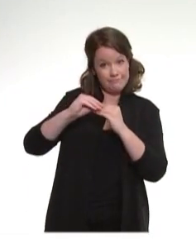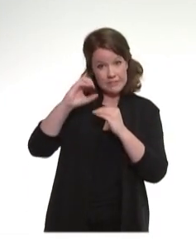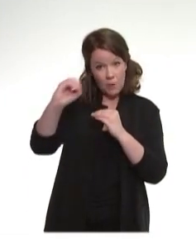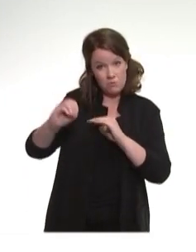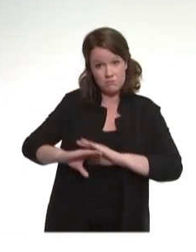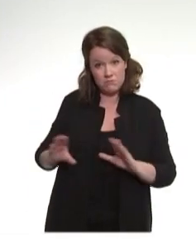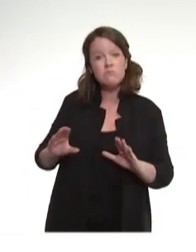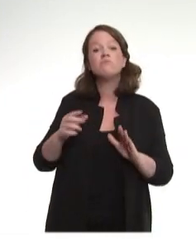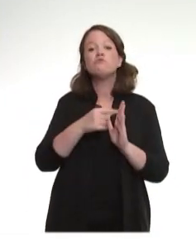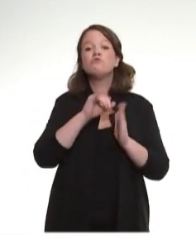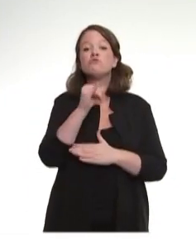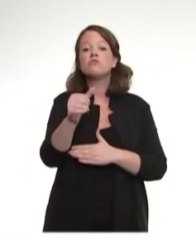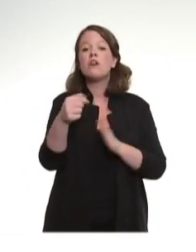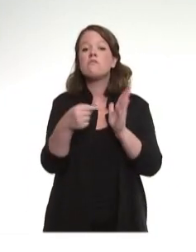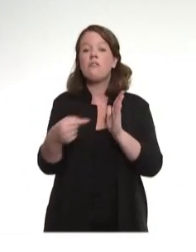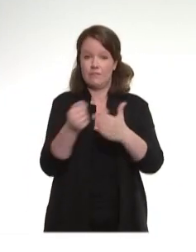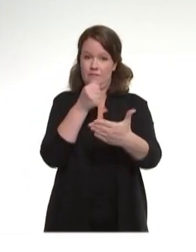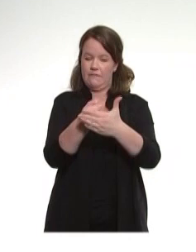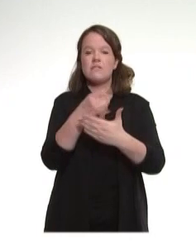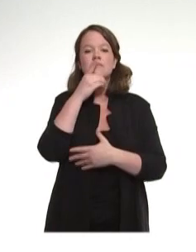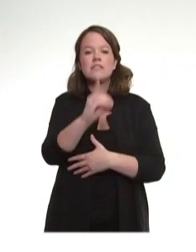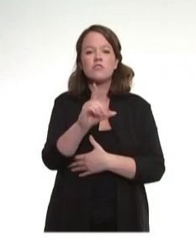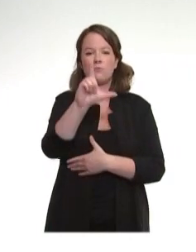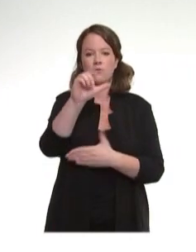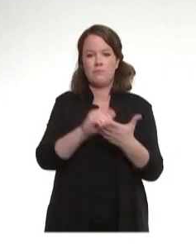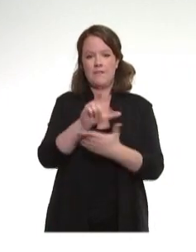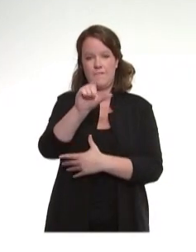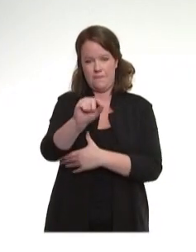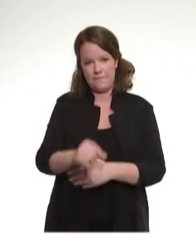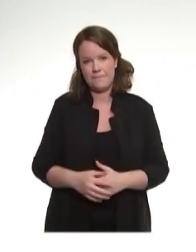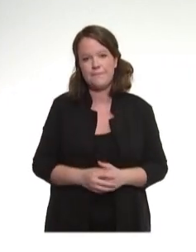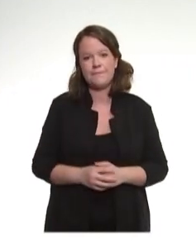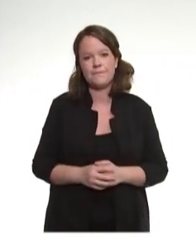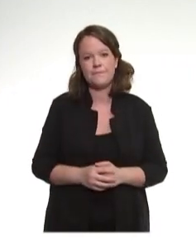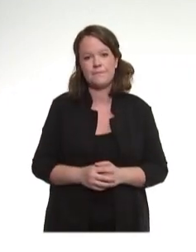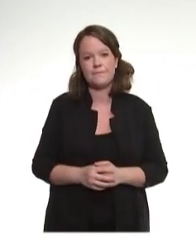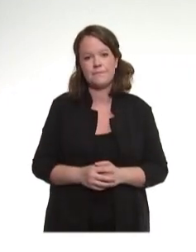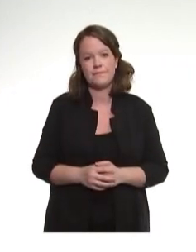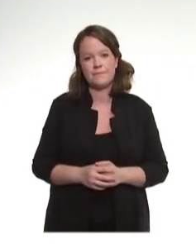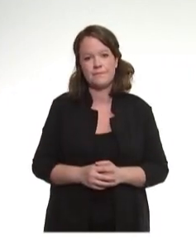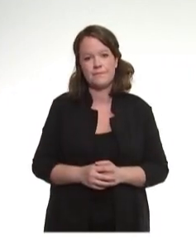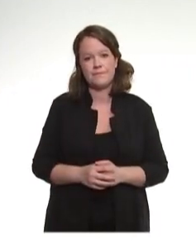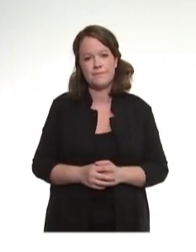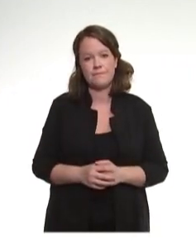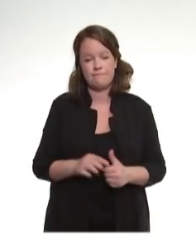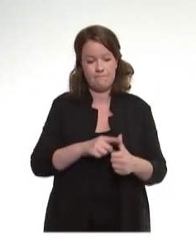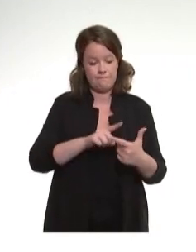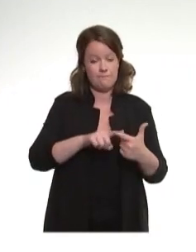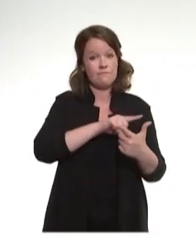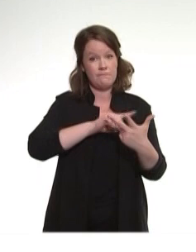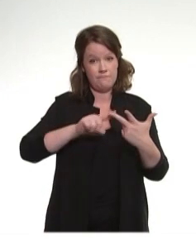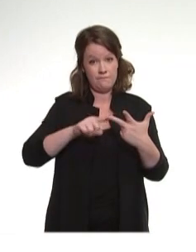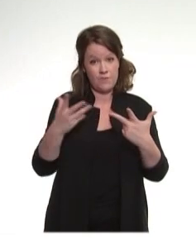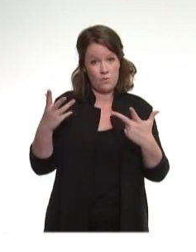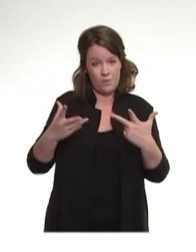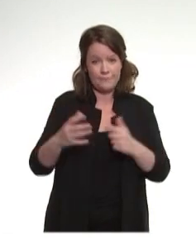à ces entreprises de faire face aux difficultés sanitaires enfin la dernière mesure ce sont les